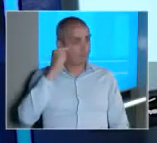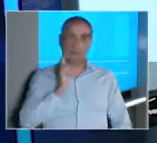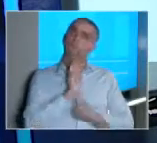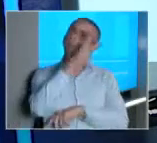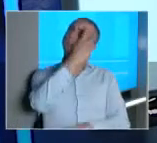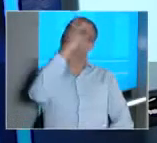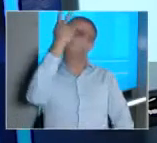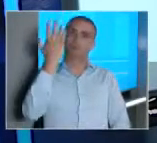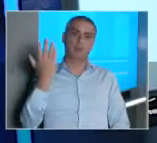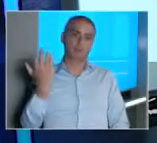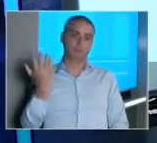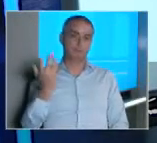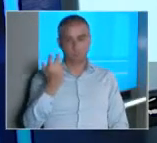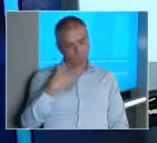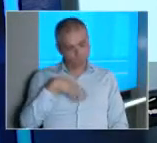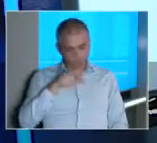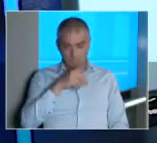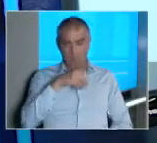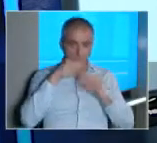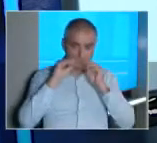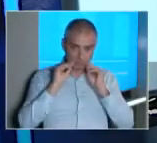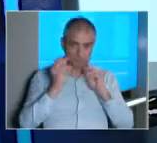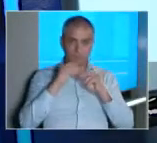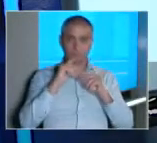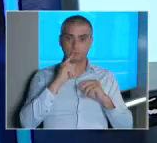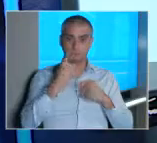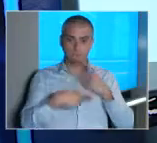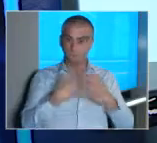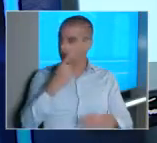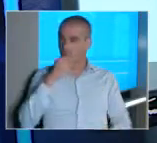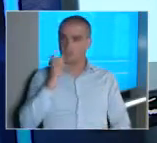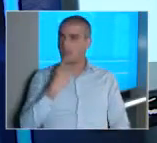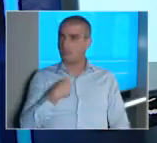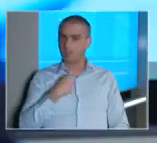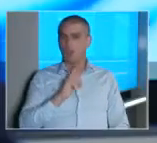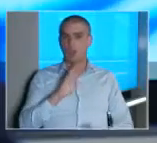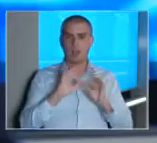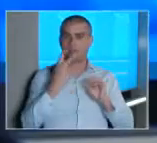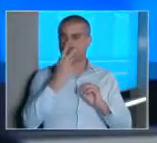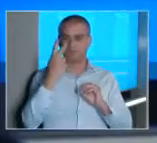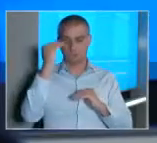קפץ 22 מנדטים. פה נבחר אמיר פרץ, עוד 2 מנדטים. אתה יודע מה אמיר אמר לי? אמיר אמר לי, עדיף לא להתחיל